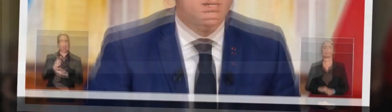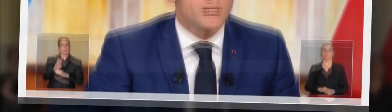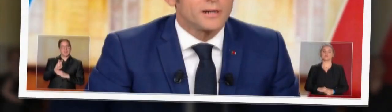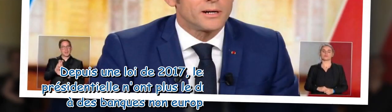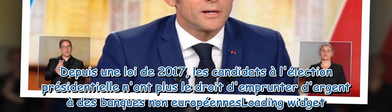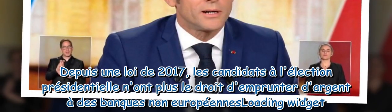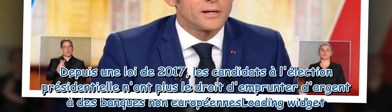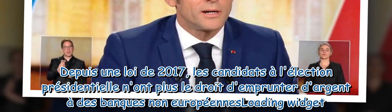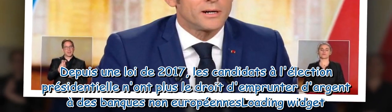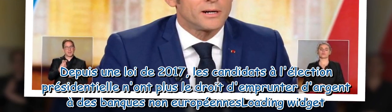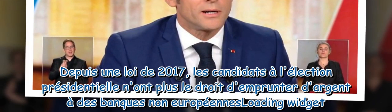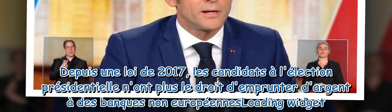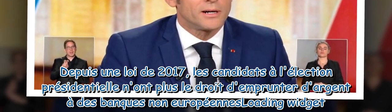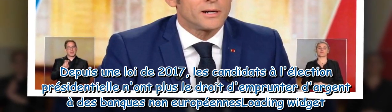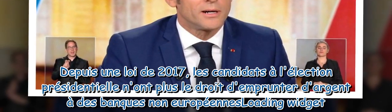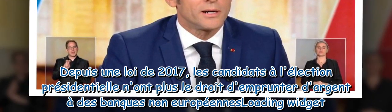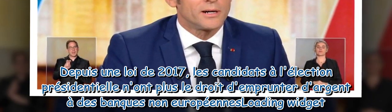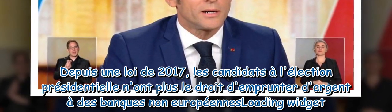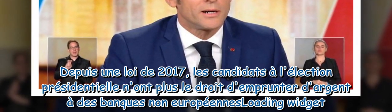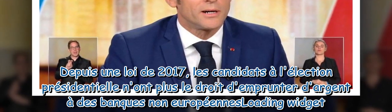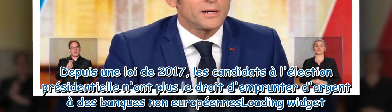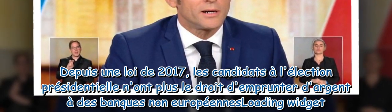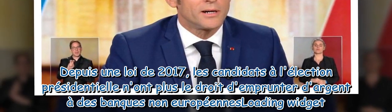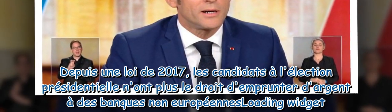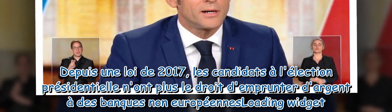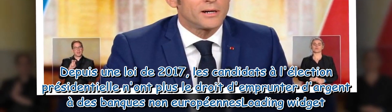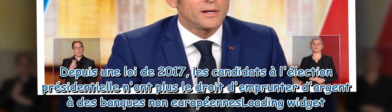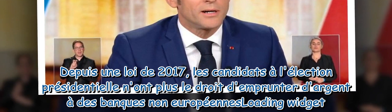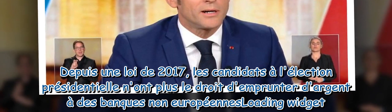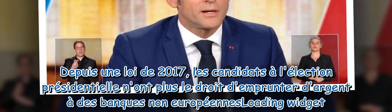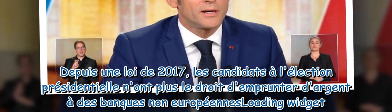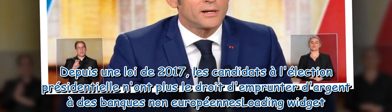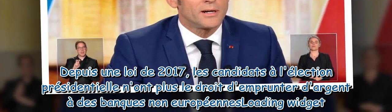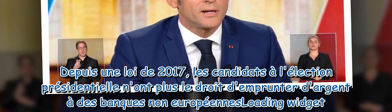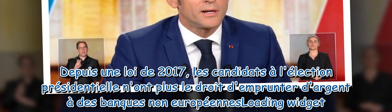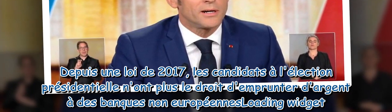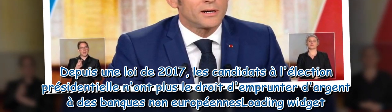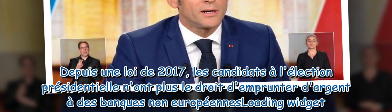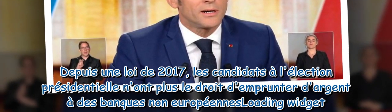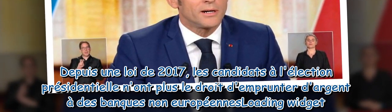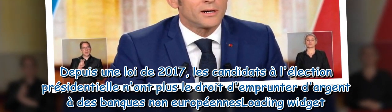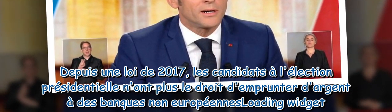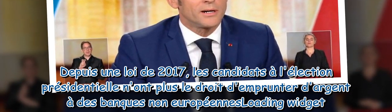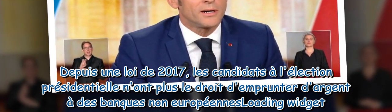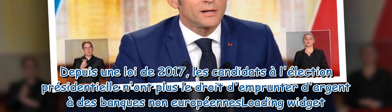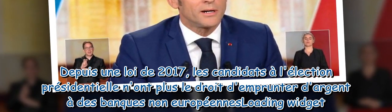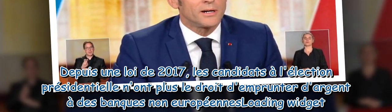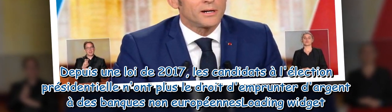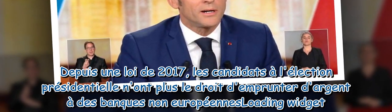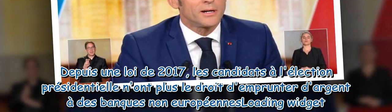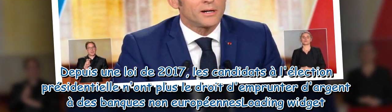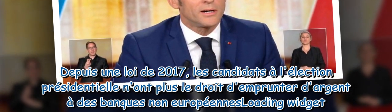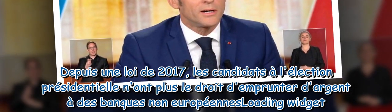depuis une loi de 2017 les candidats à l'élection présidentielle n'ont plus le droit d'emprunter d'argent à des banques non